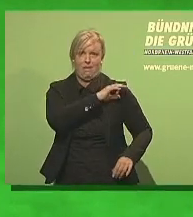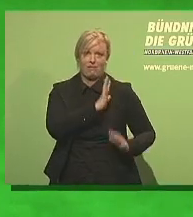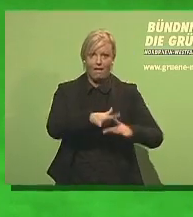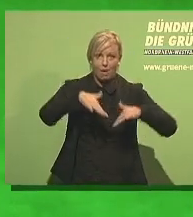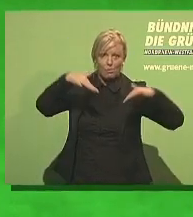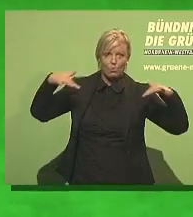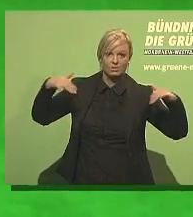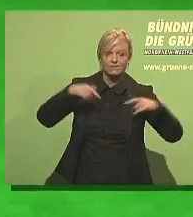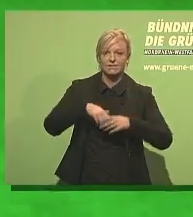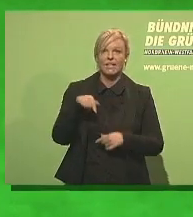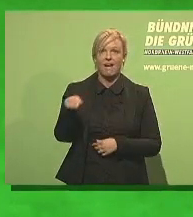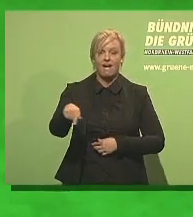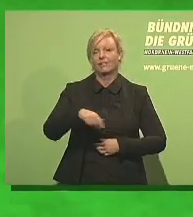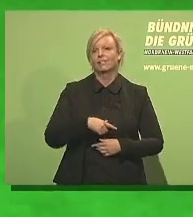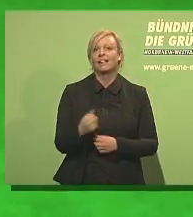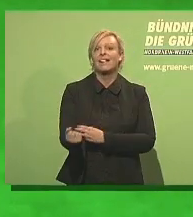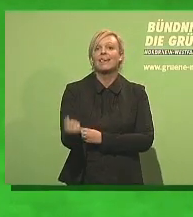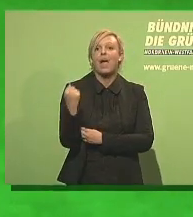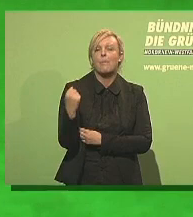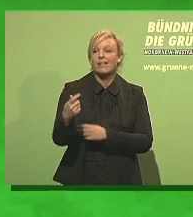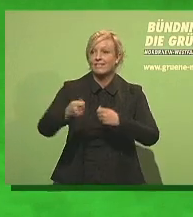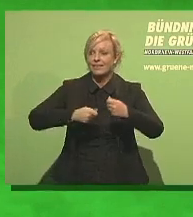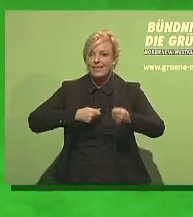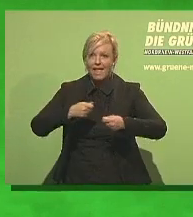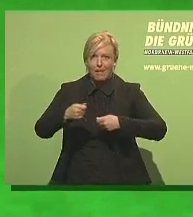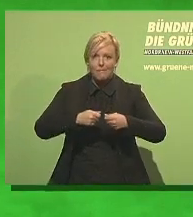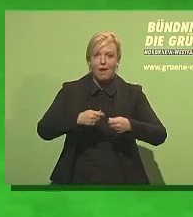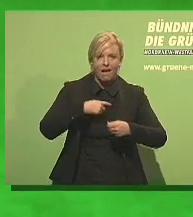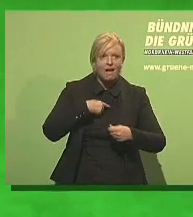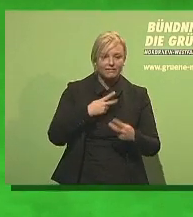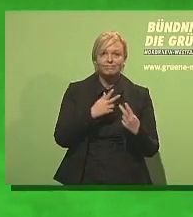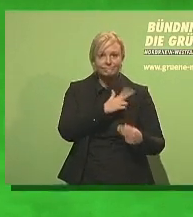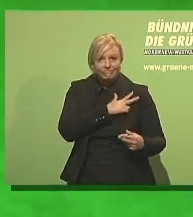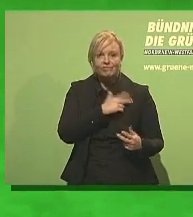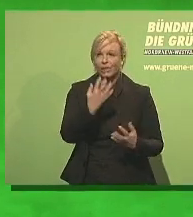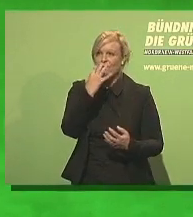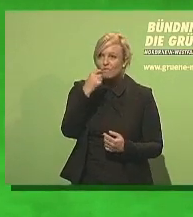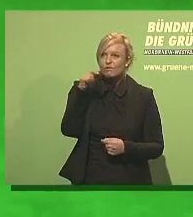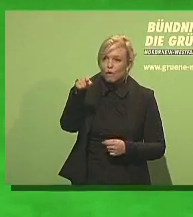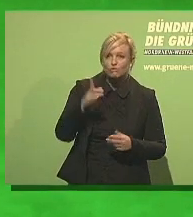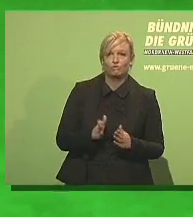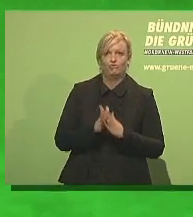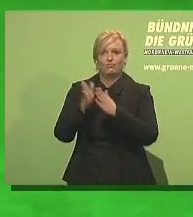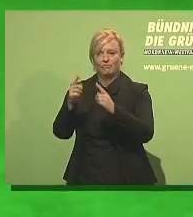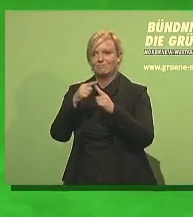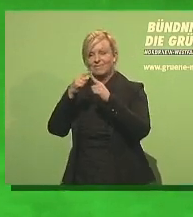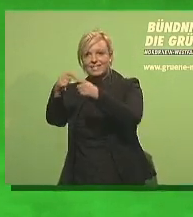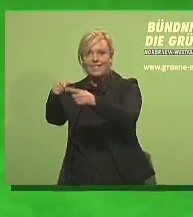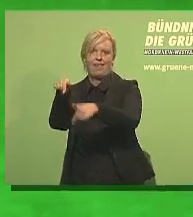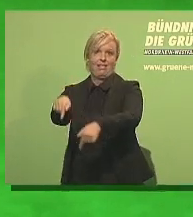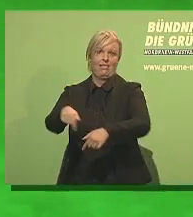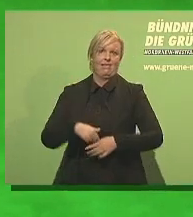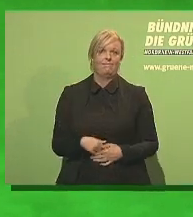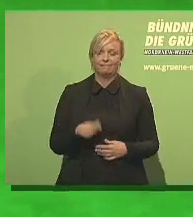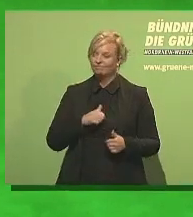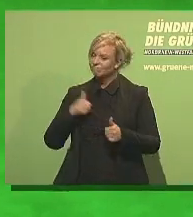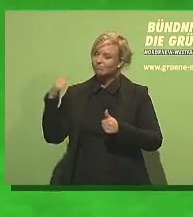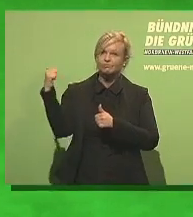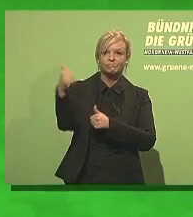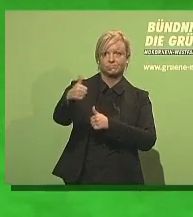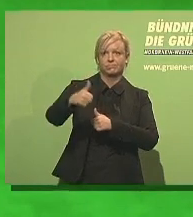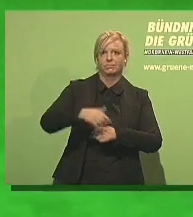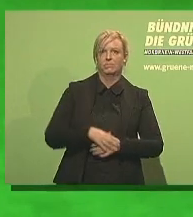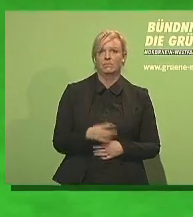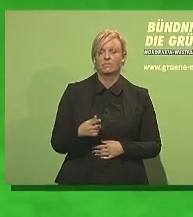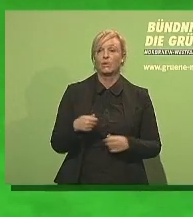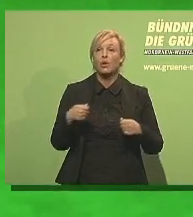mit Kapazitätsmärkten ernsthafte Vorschläge gemacht hat, die diesen Weg geht. Und da sind wir ganz nach vorne. Da ist von dieser